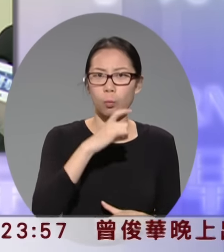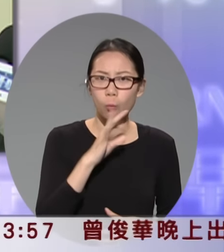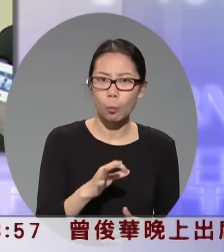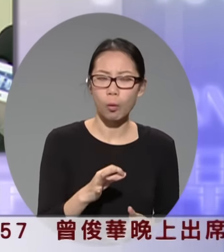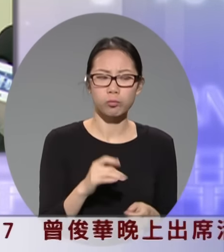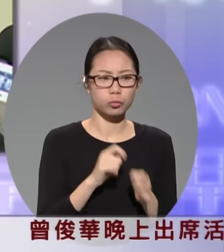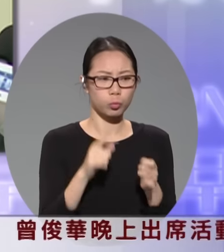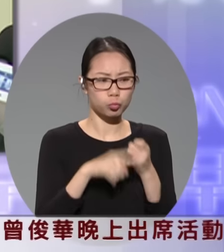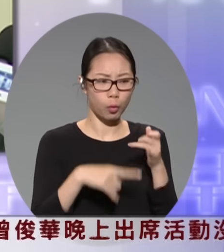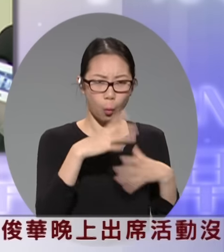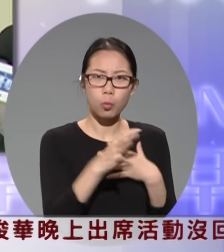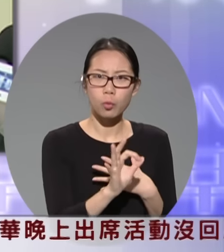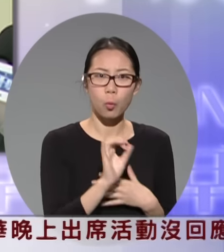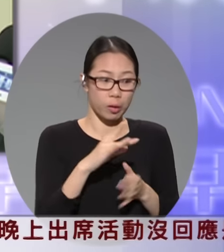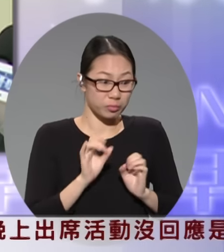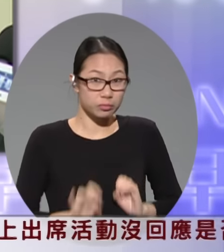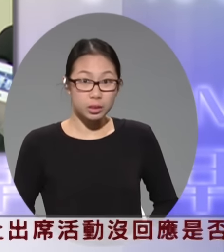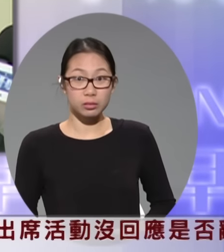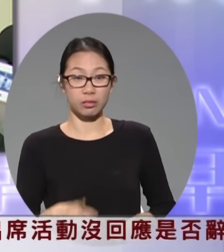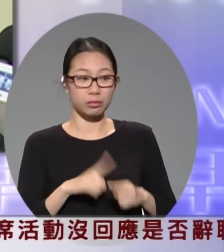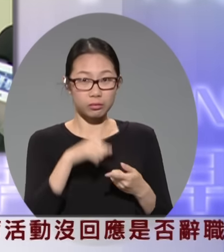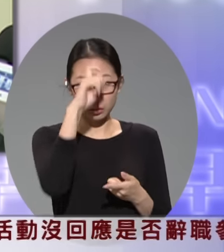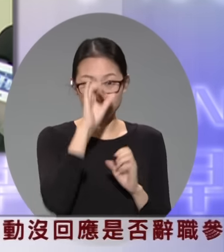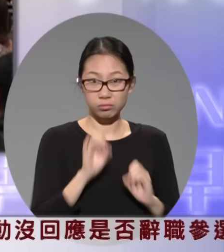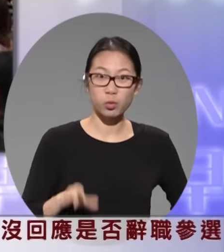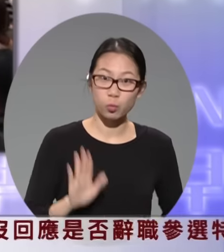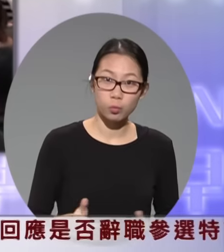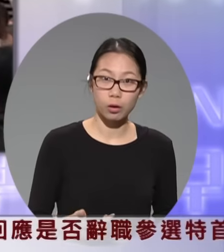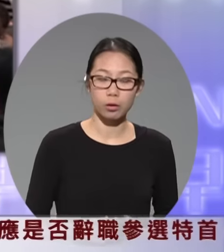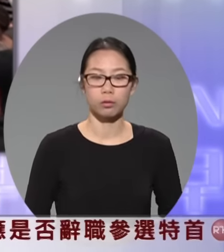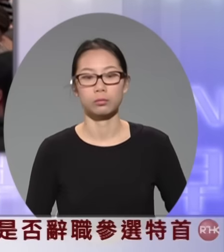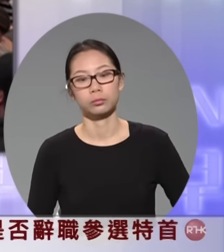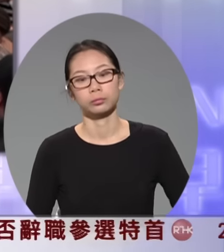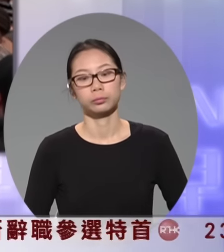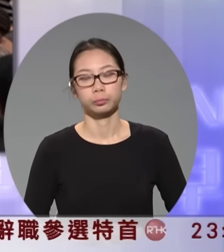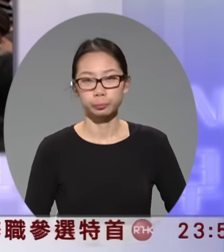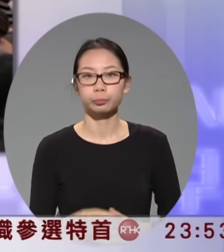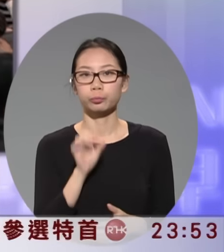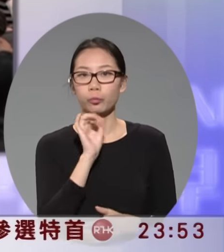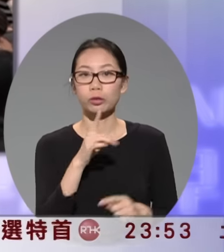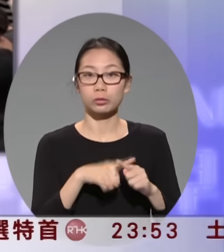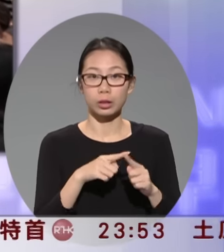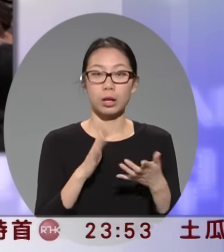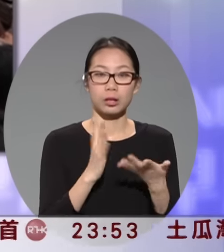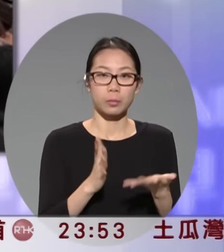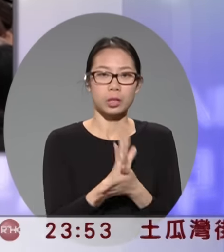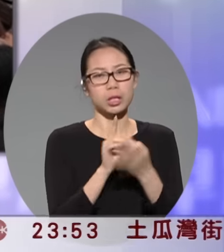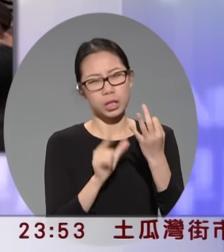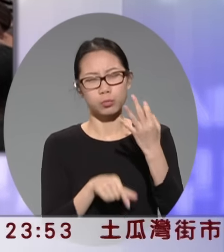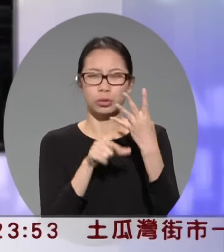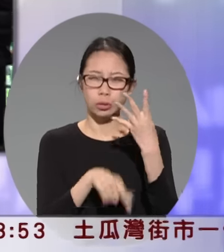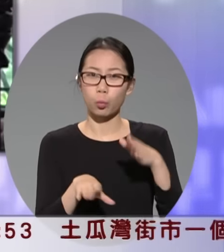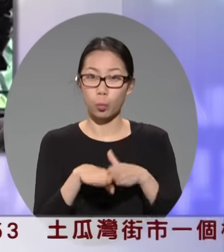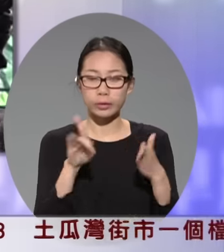會冇啊？你話唔見咗，依啲嘢會唔會唔見啊？ 佢表示，今年3-4月開始有參選念